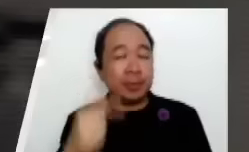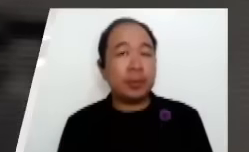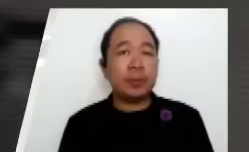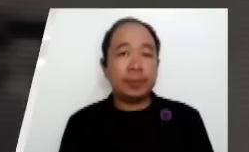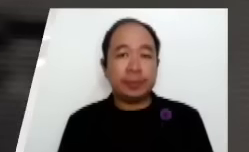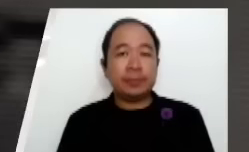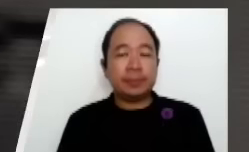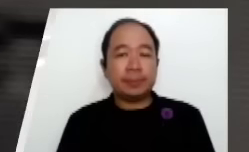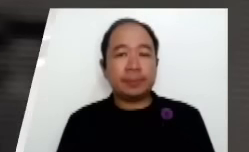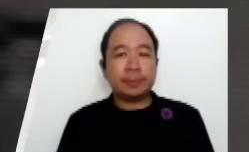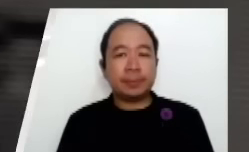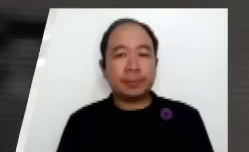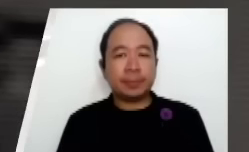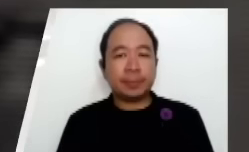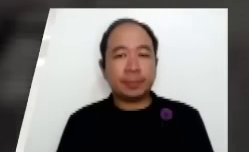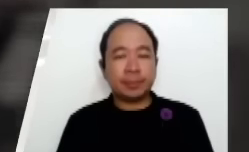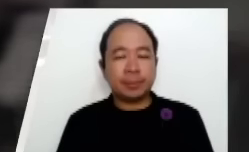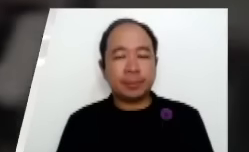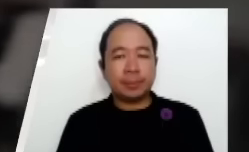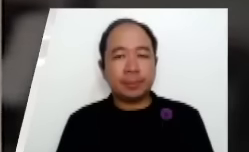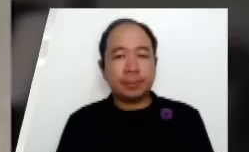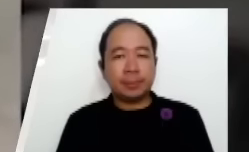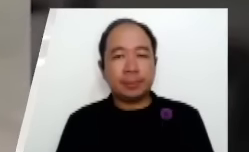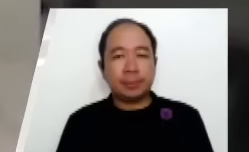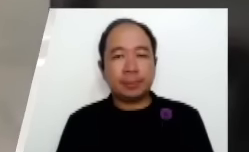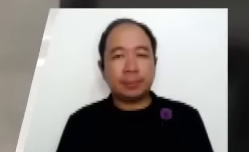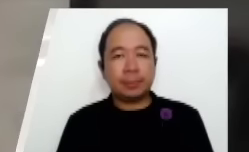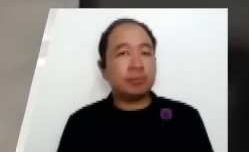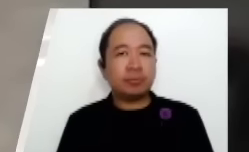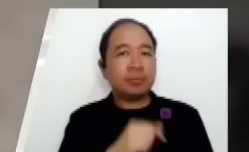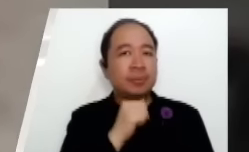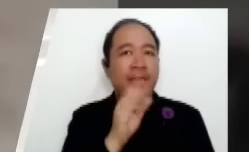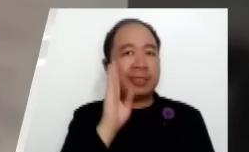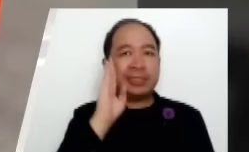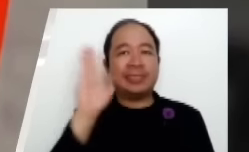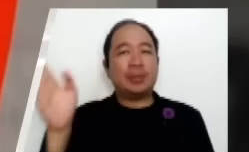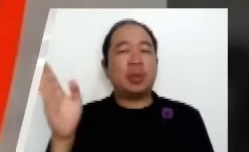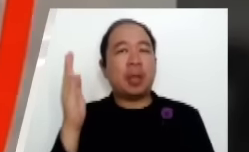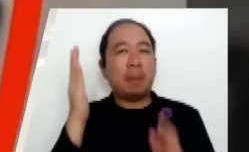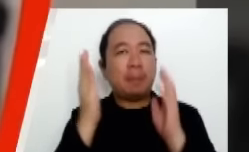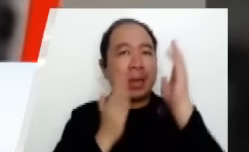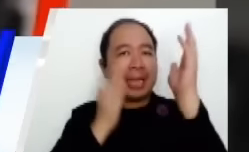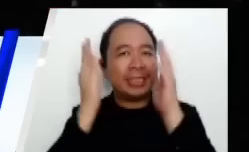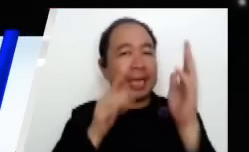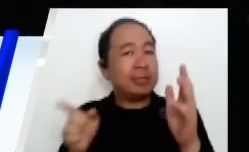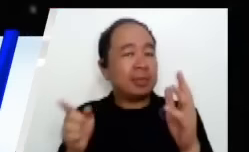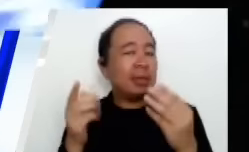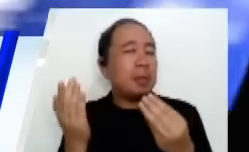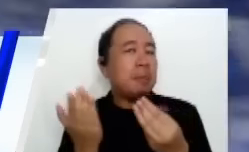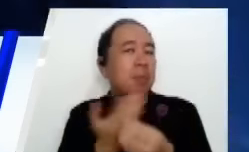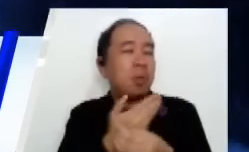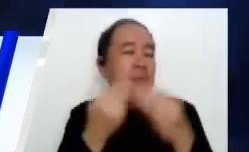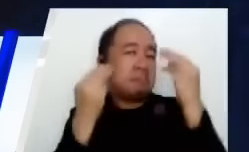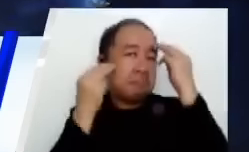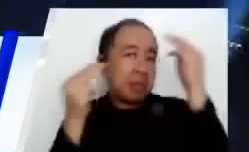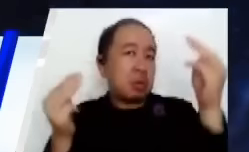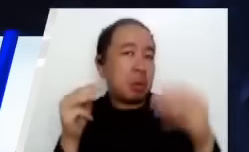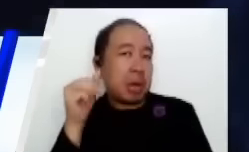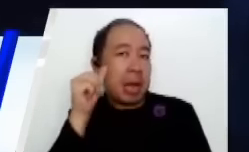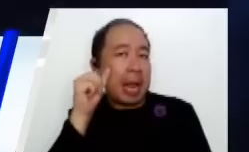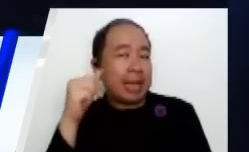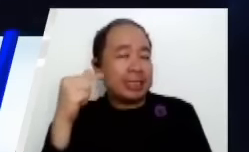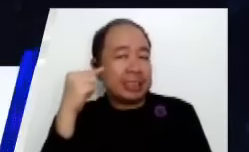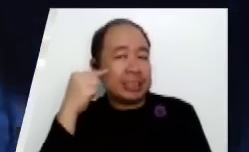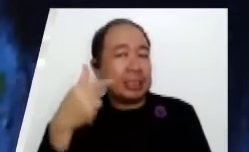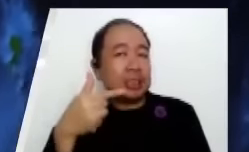refran hindi pala dumiretso ng Malaysia si dismiss bamban Mayor Alice guo mula Pilipinas base kasi sa mga dokumento at